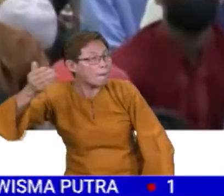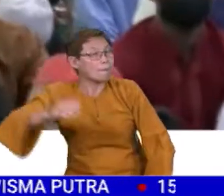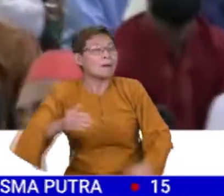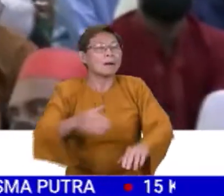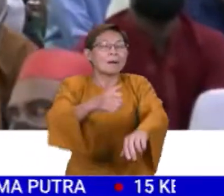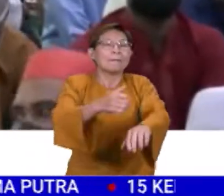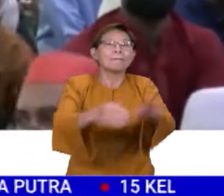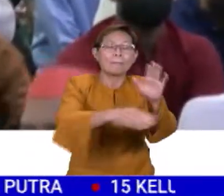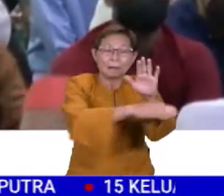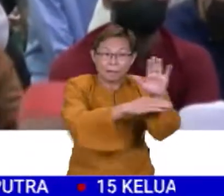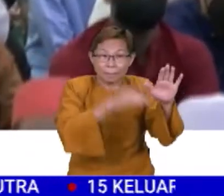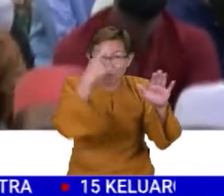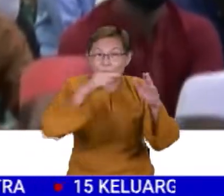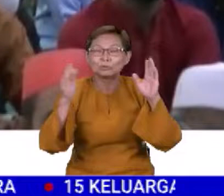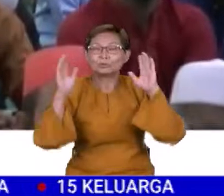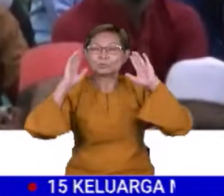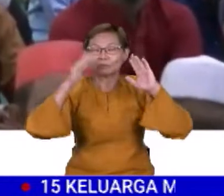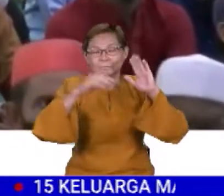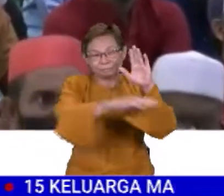berkorban demi